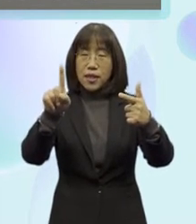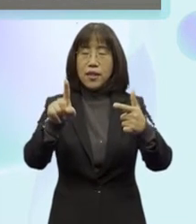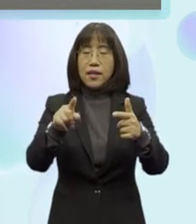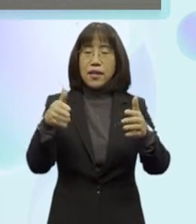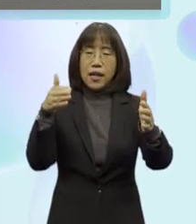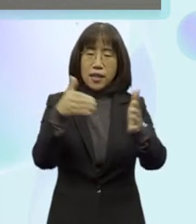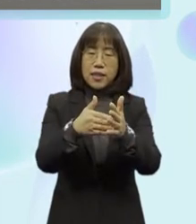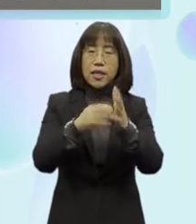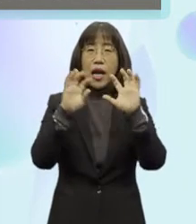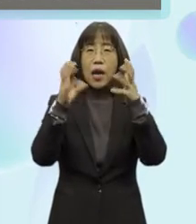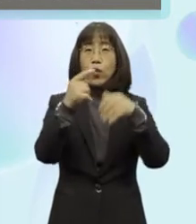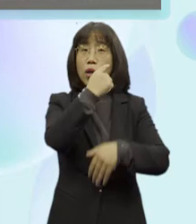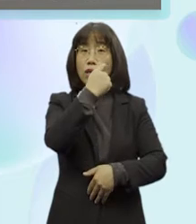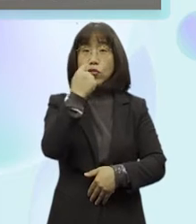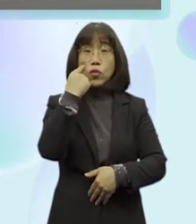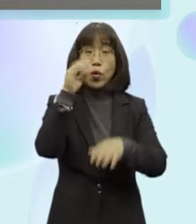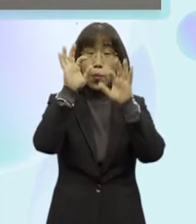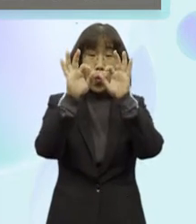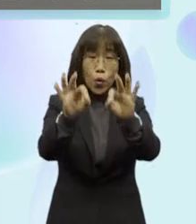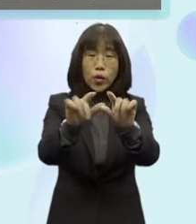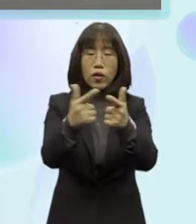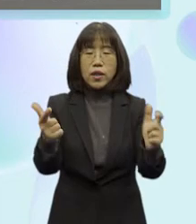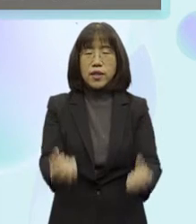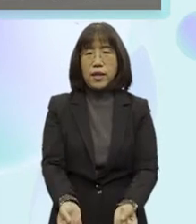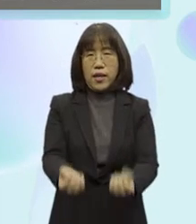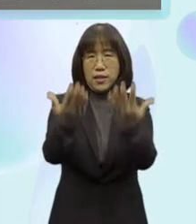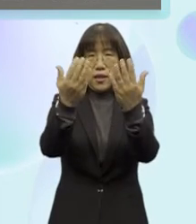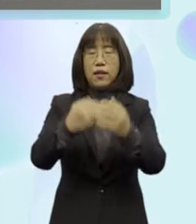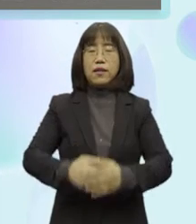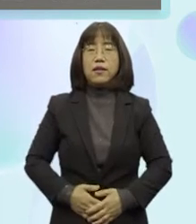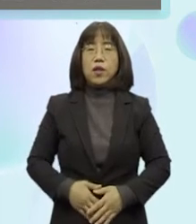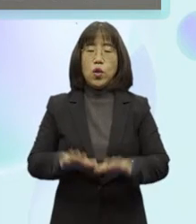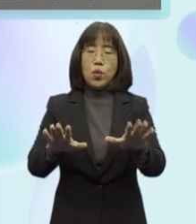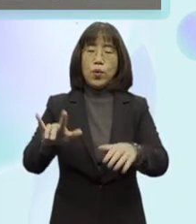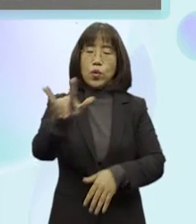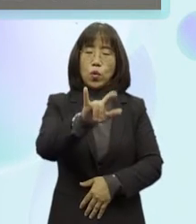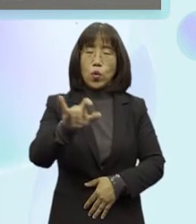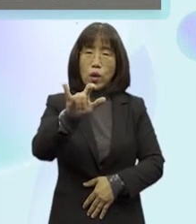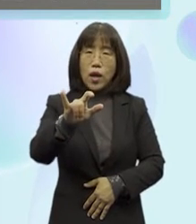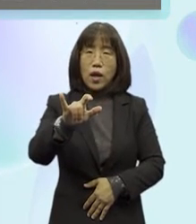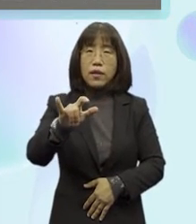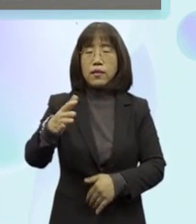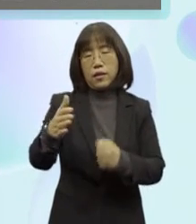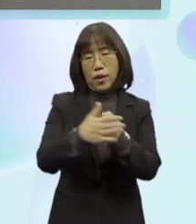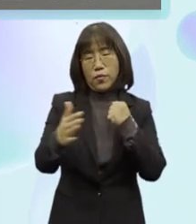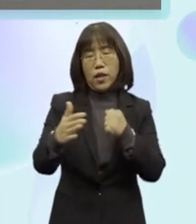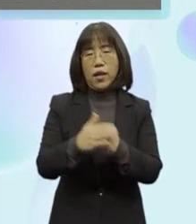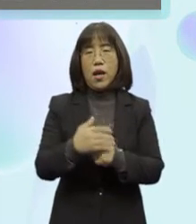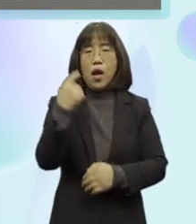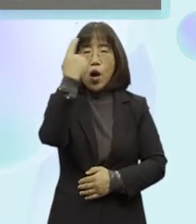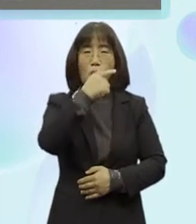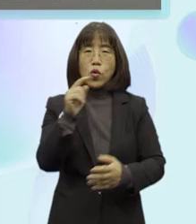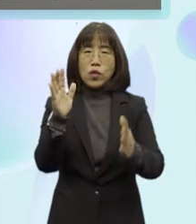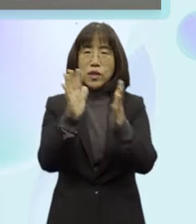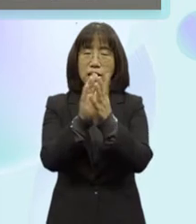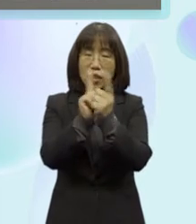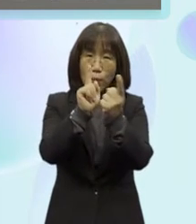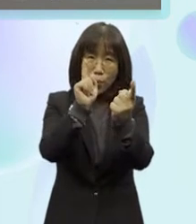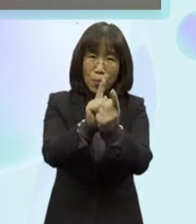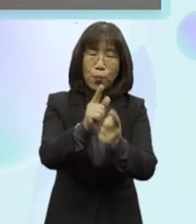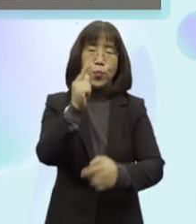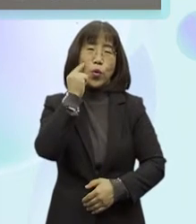아동의 눈으로 바라보기를 주제로 다채로운 행사를 펼칩니다. 올해는 코로나19 확산 방지를 위해